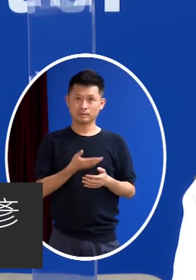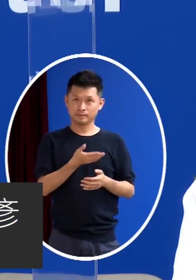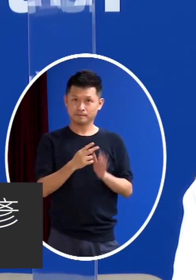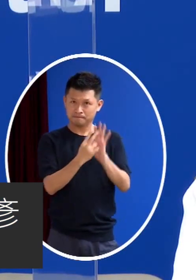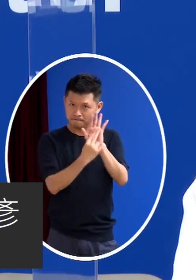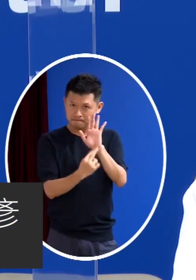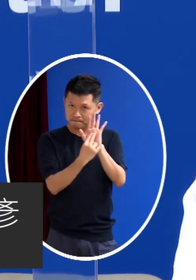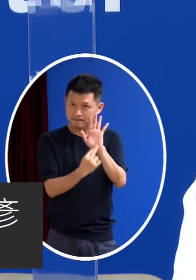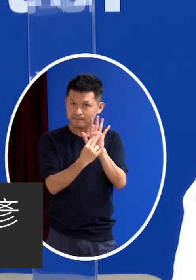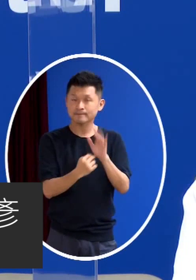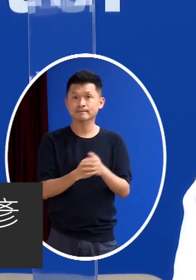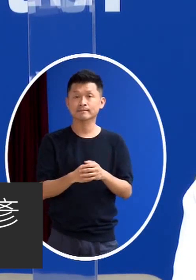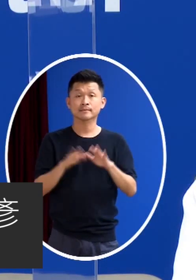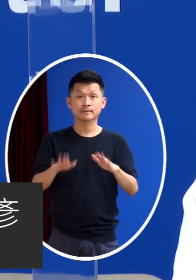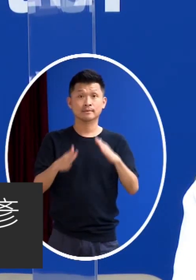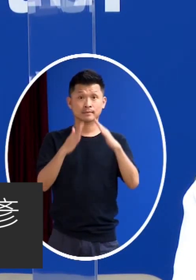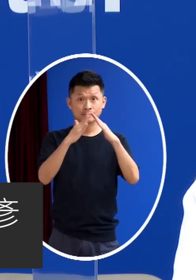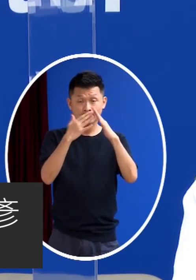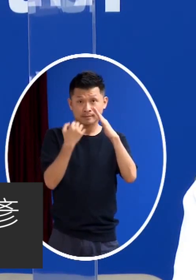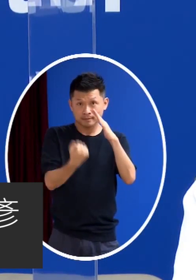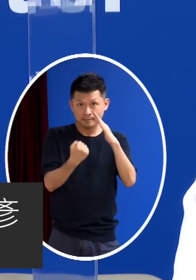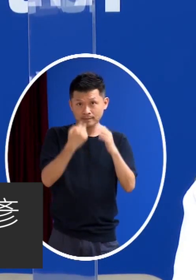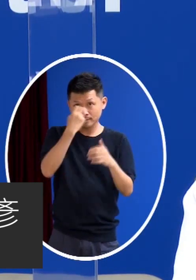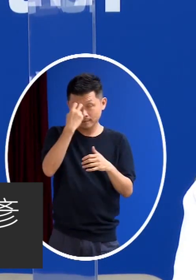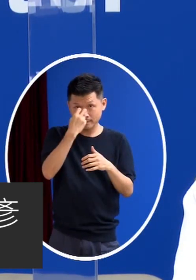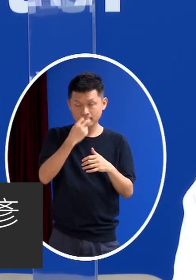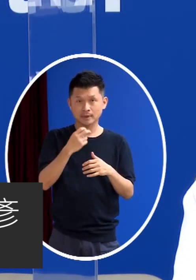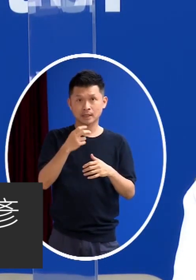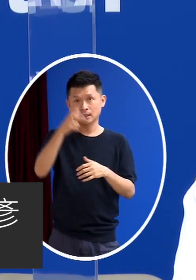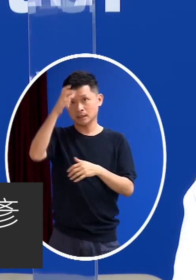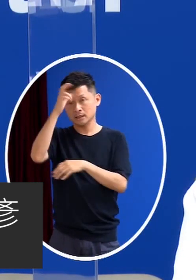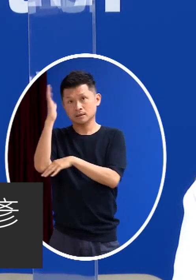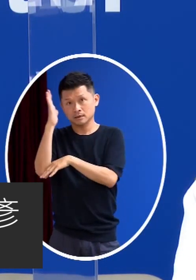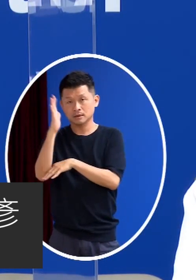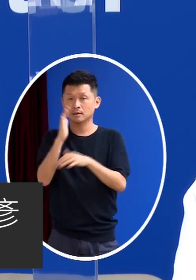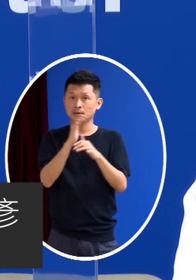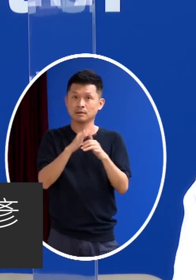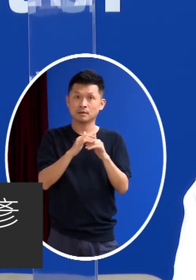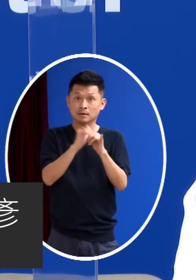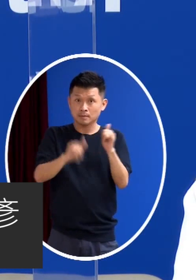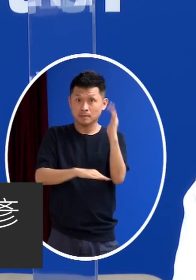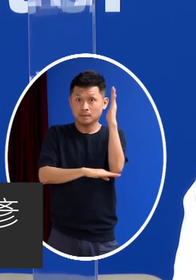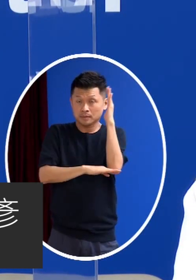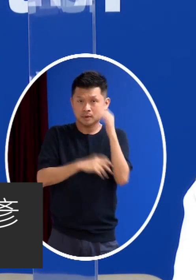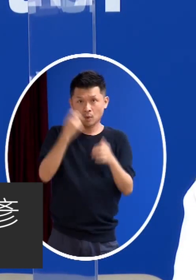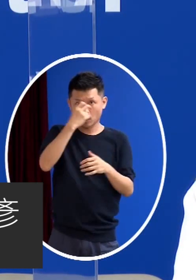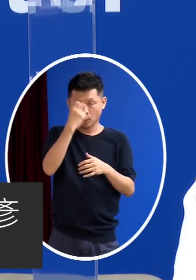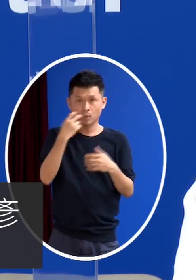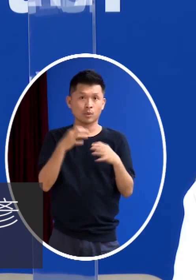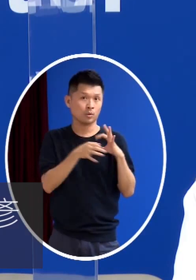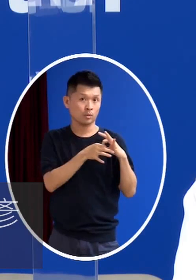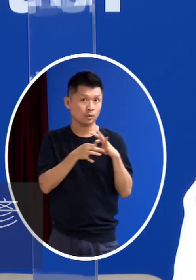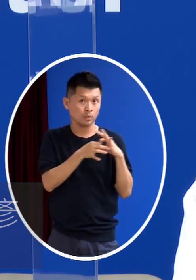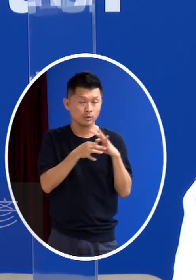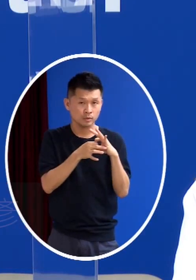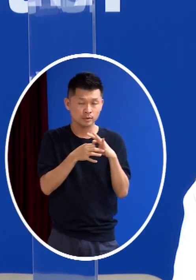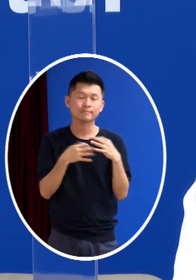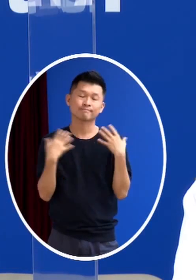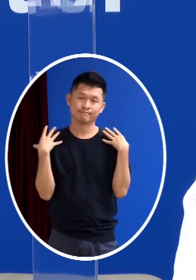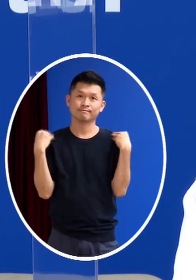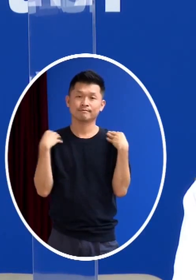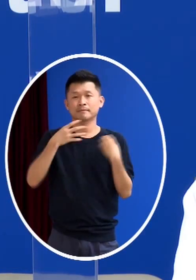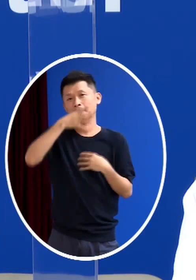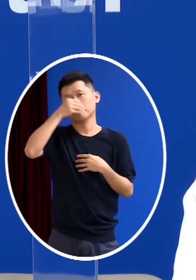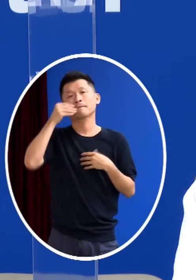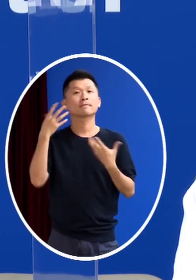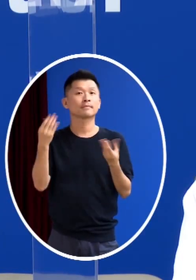我们现在对于居家检疫者的警政跟民政的关怀的力道都跟原来都是相同的。那因